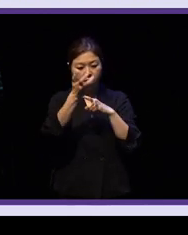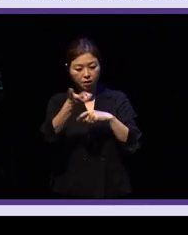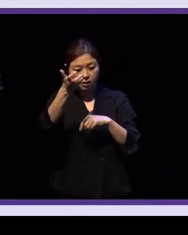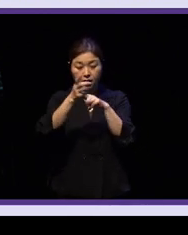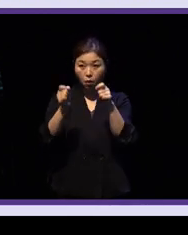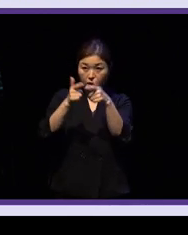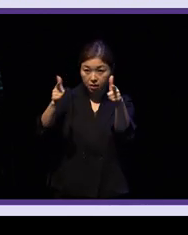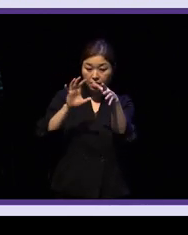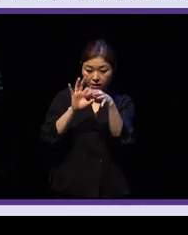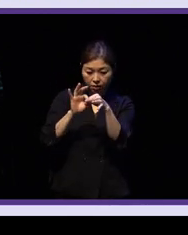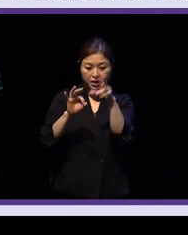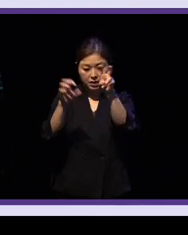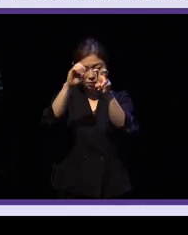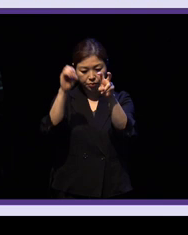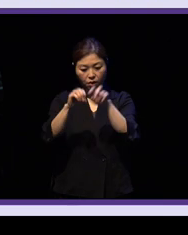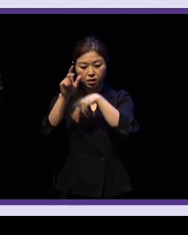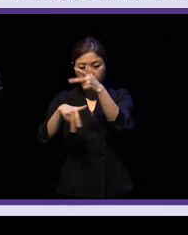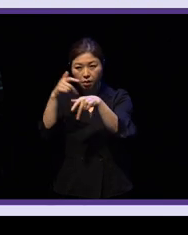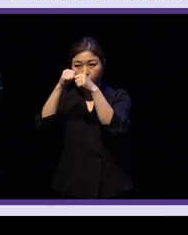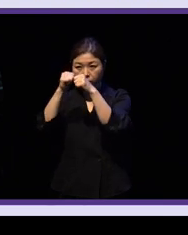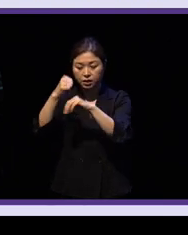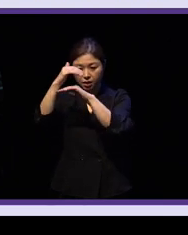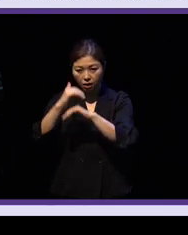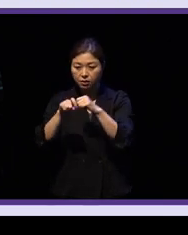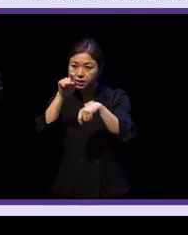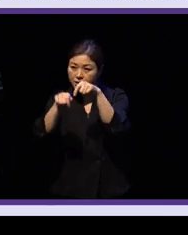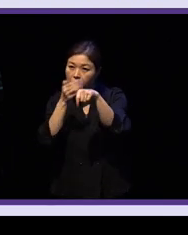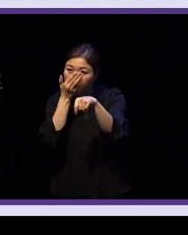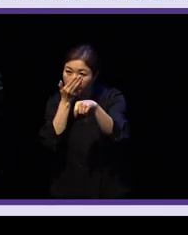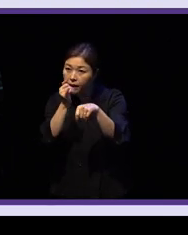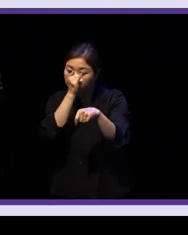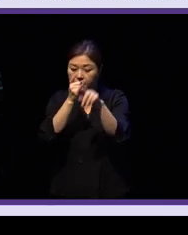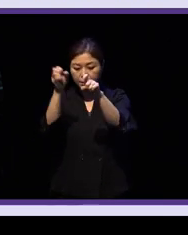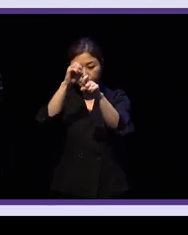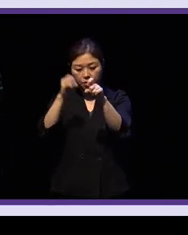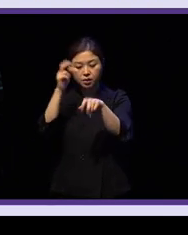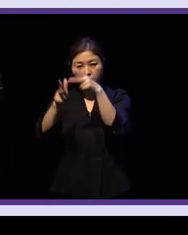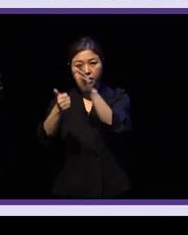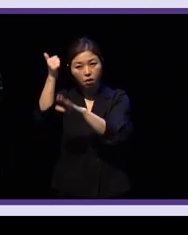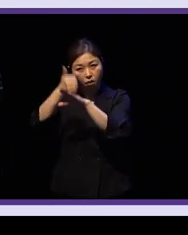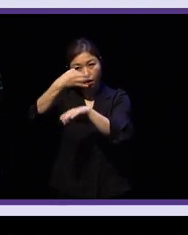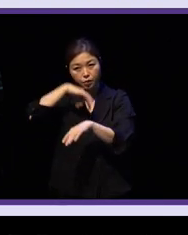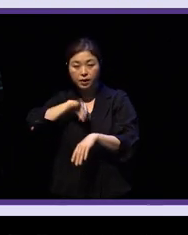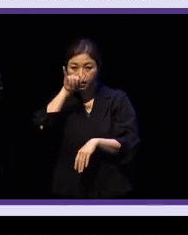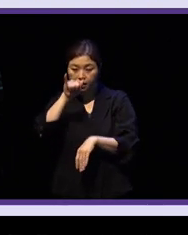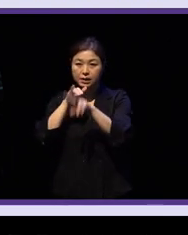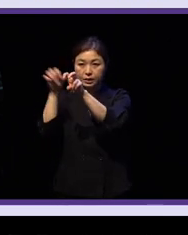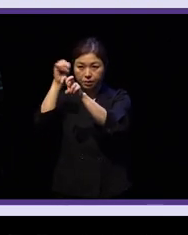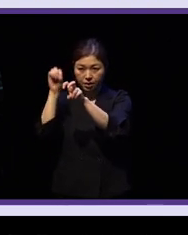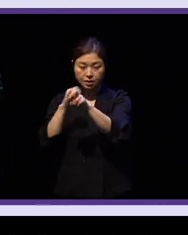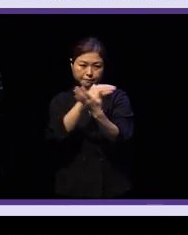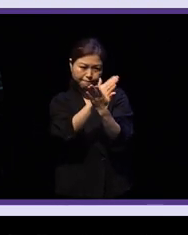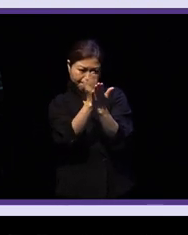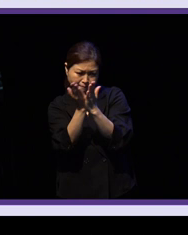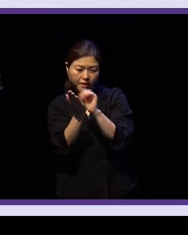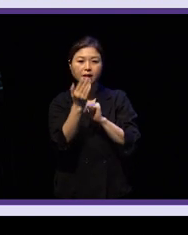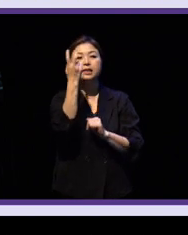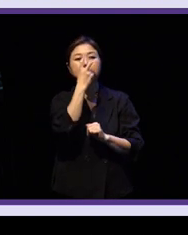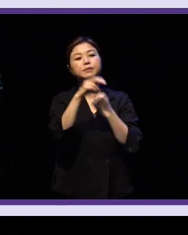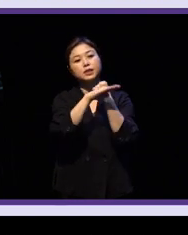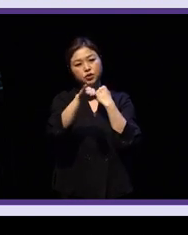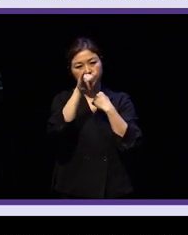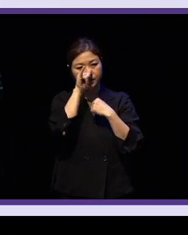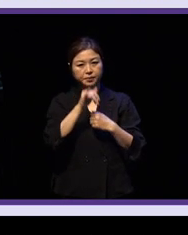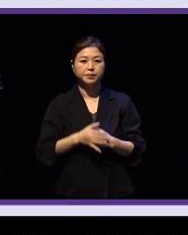연계 20% 그리고 사업의 고체성 및 실현 가능성 10% 그리고 사업의 성과 및 효과성 20%를 심의 기준으로